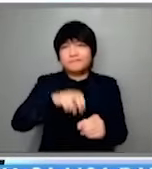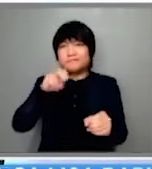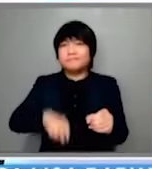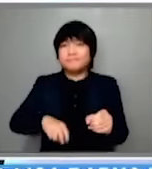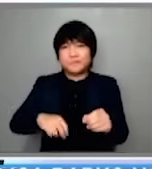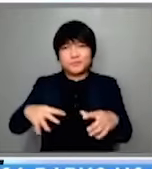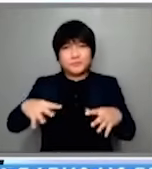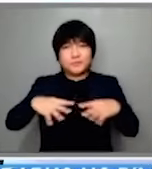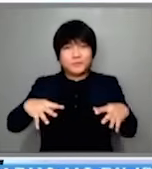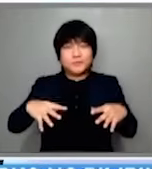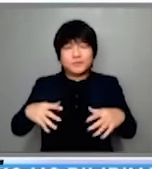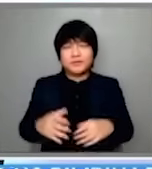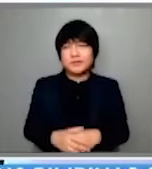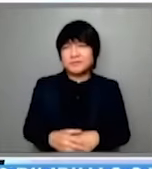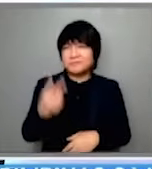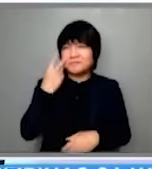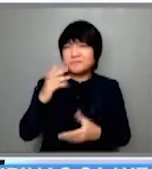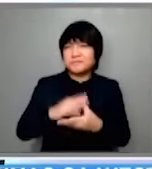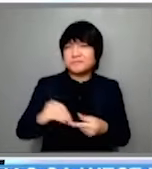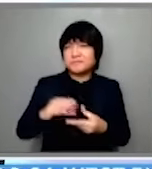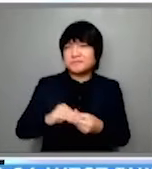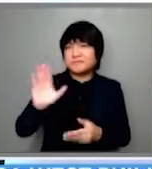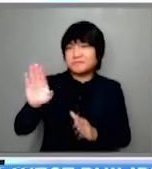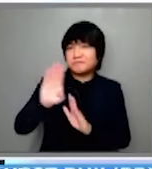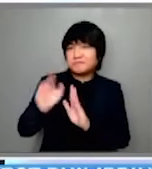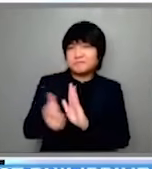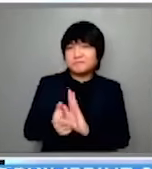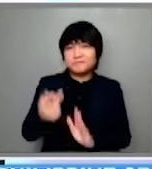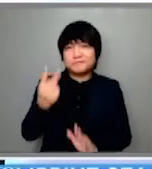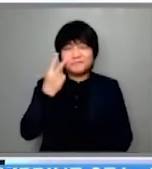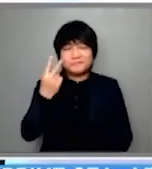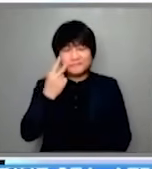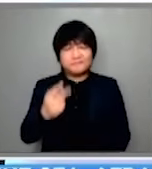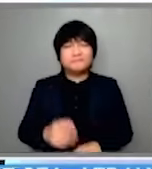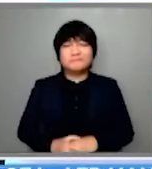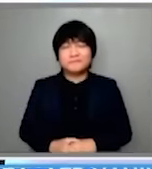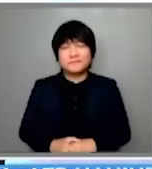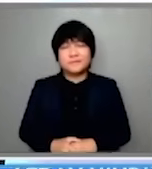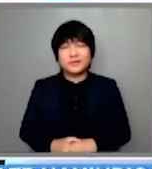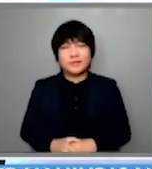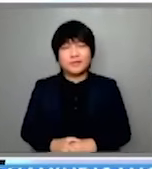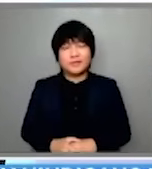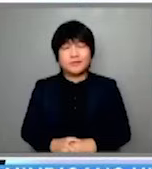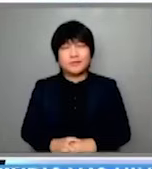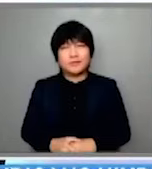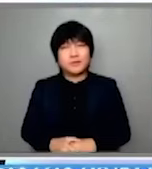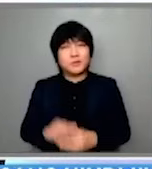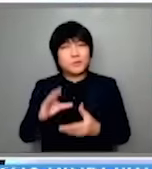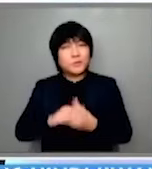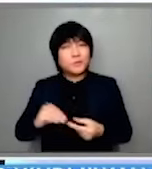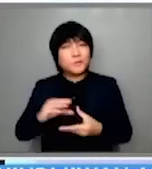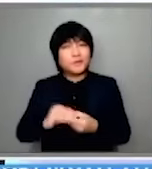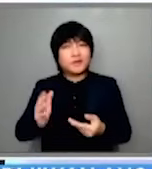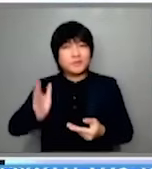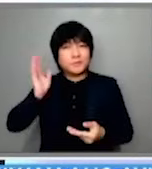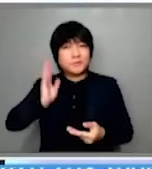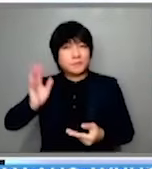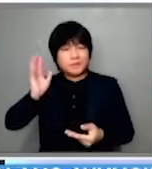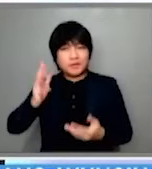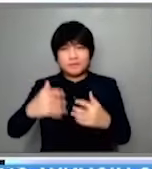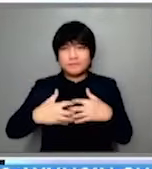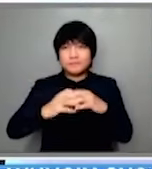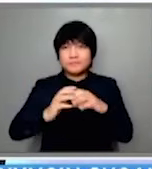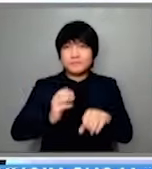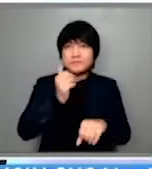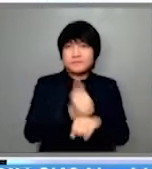makulay na buhay at puso para sa kapwa na naging daan para maitaguyod ang Kapuso Network. Balitang hatid